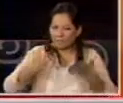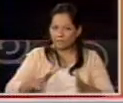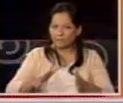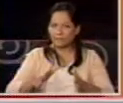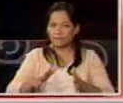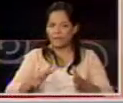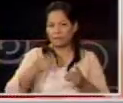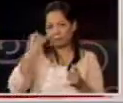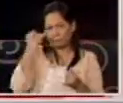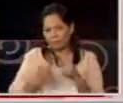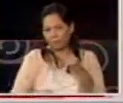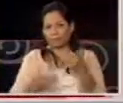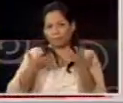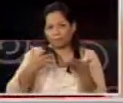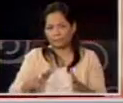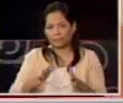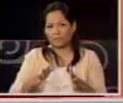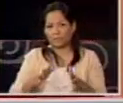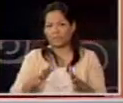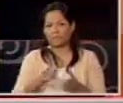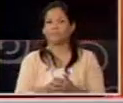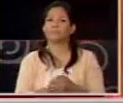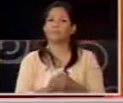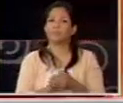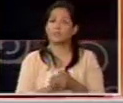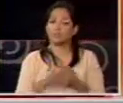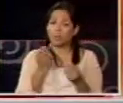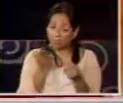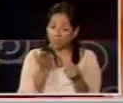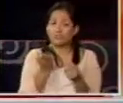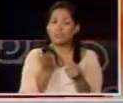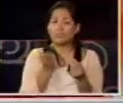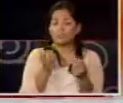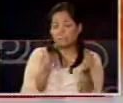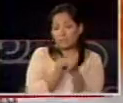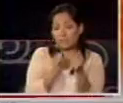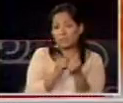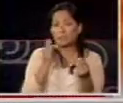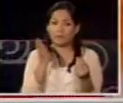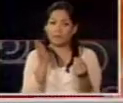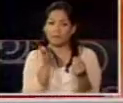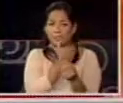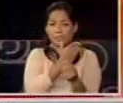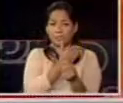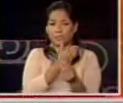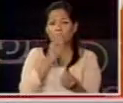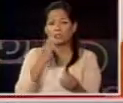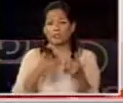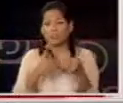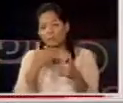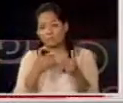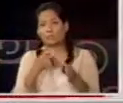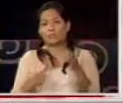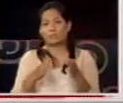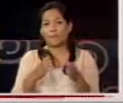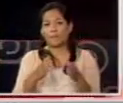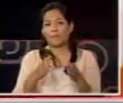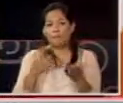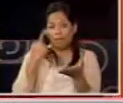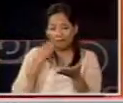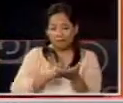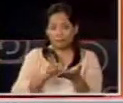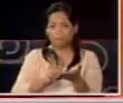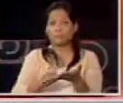executory. And ina-attack nila collaterally dito sa impeachment court para i-discredit yung tao, ang clerk of court po umupo lang doon